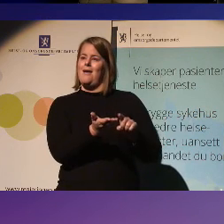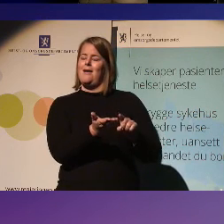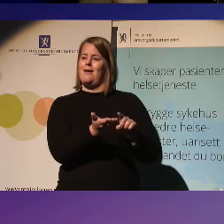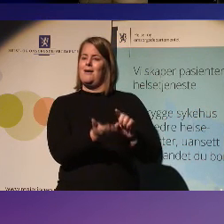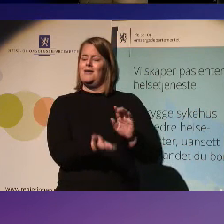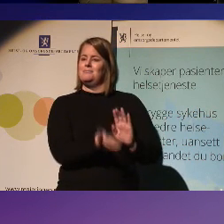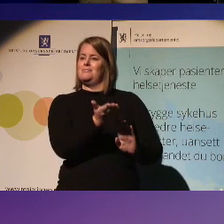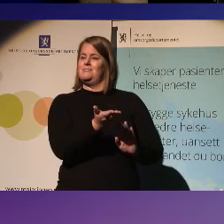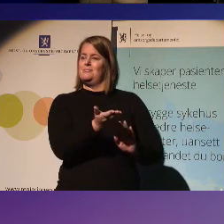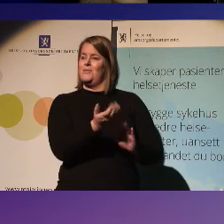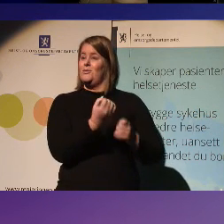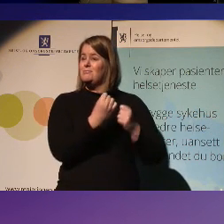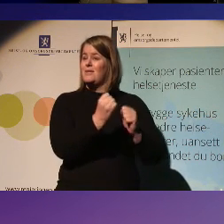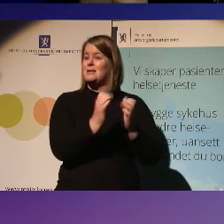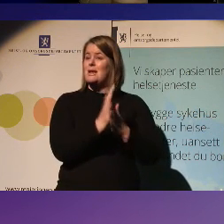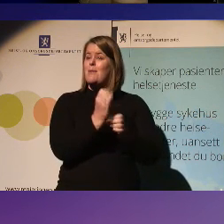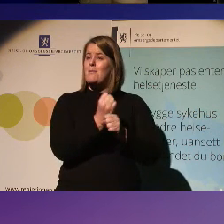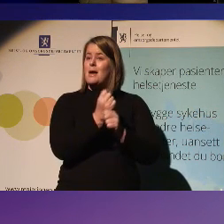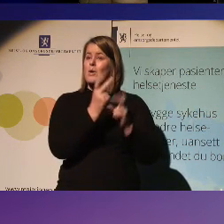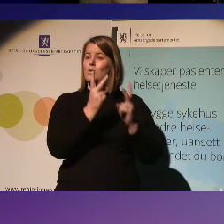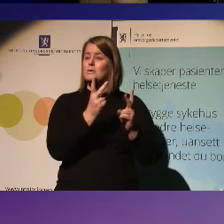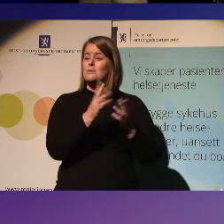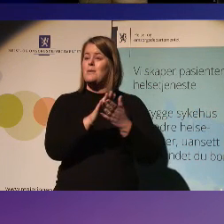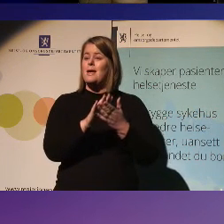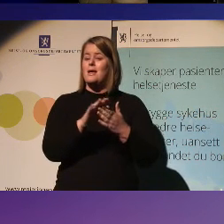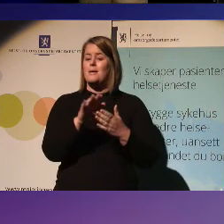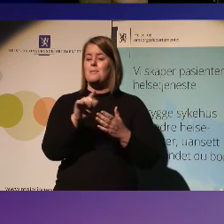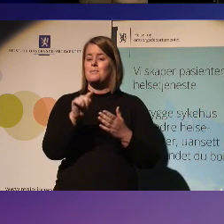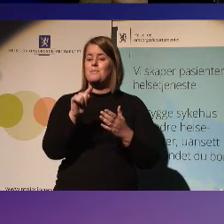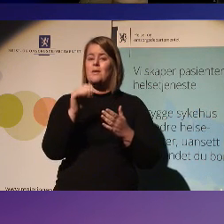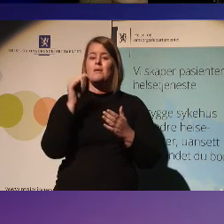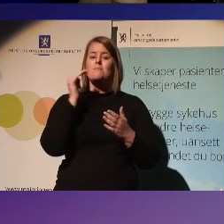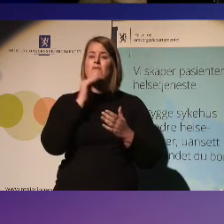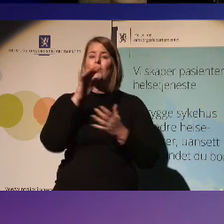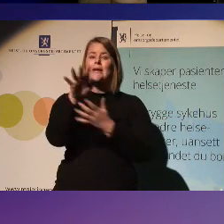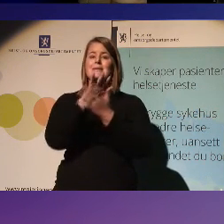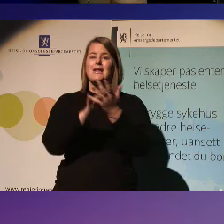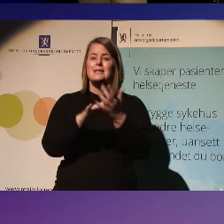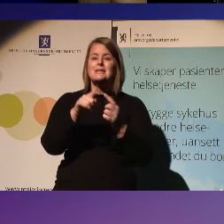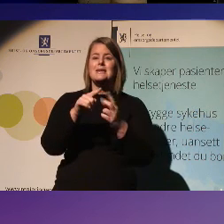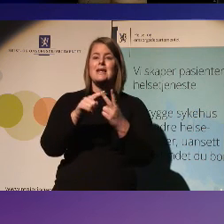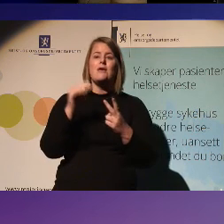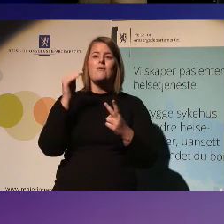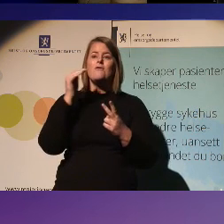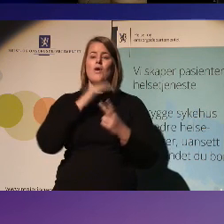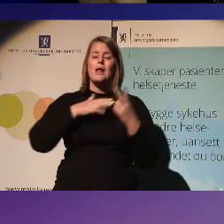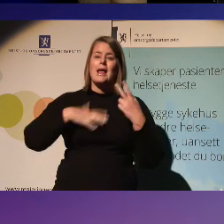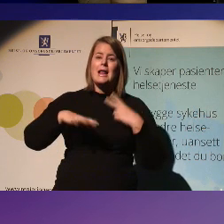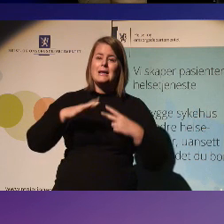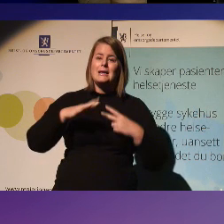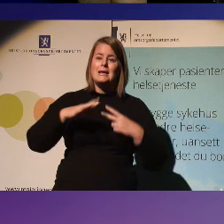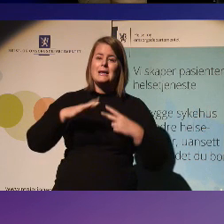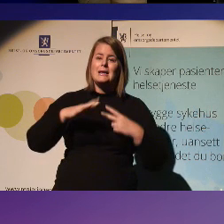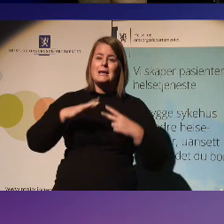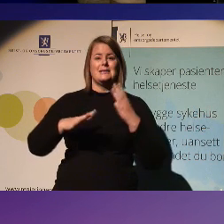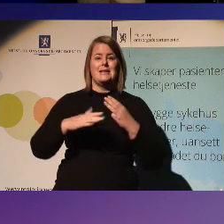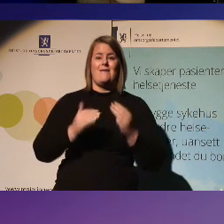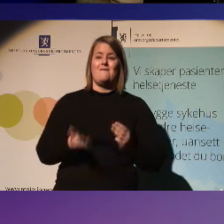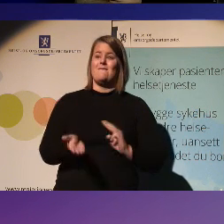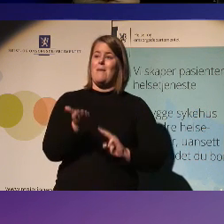kan få til et samarbeid også på mer befolkningsstrategiene, folkehelse, helsefremmende